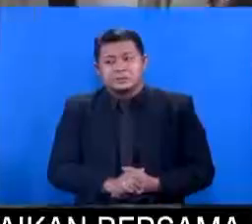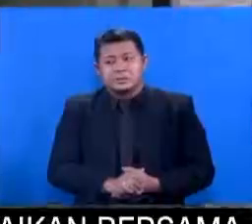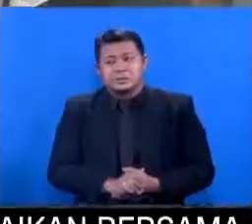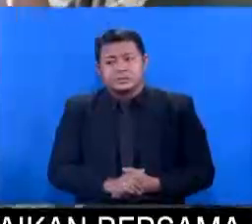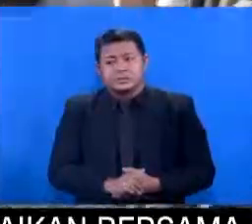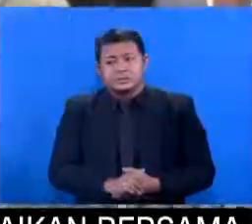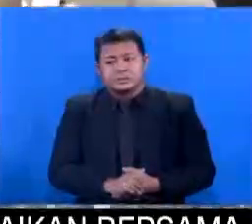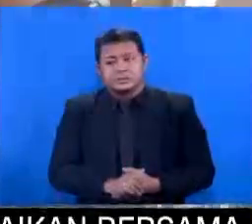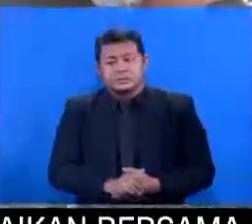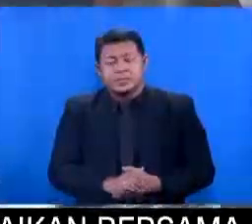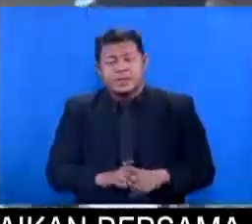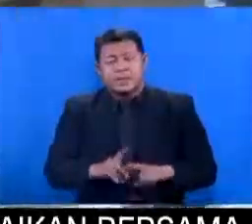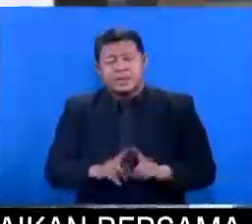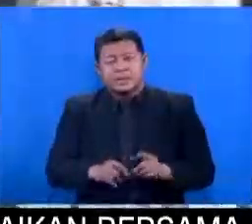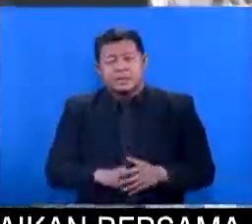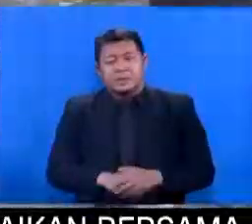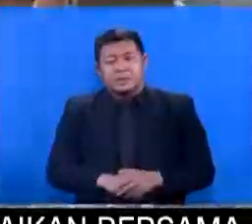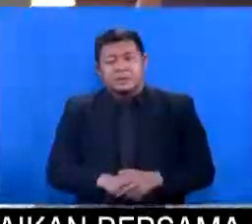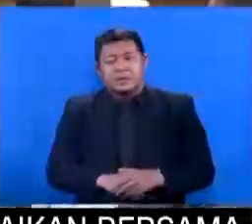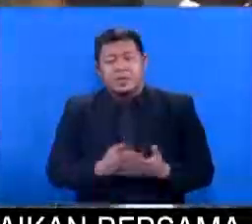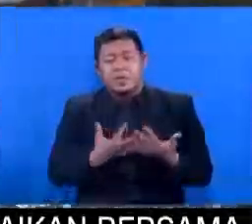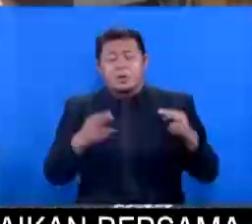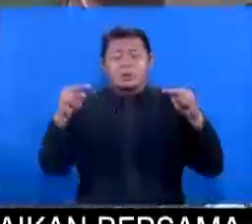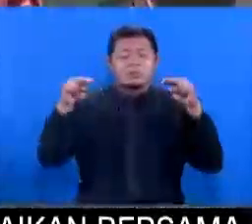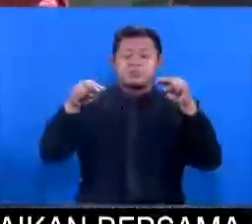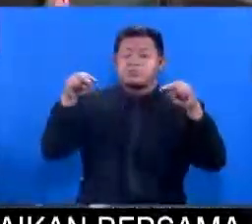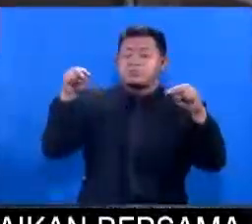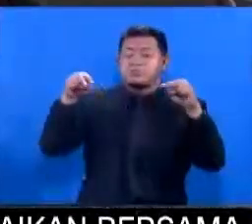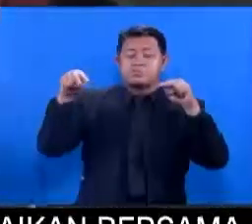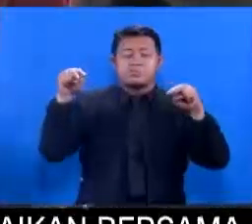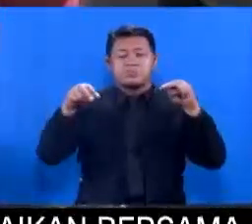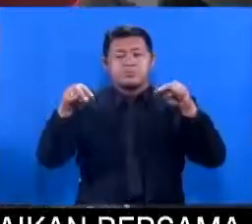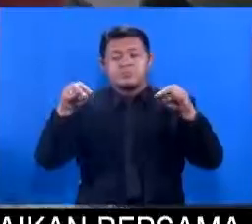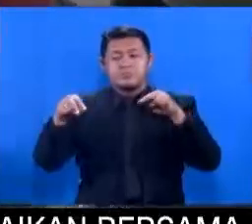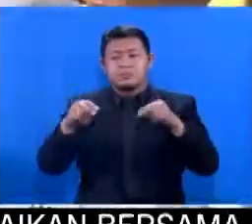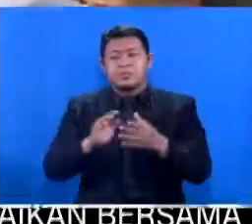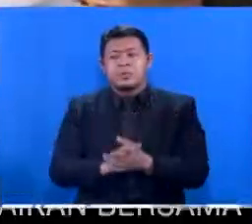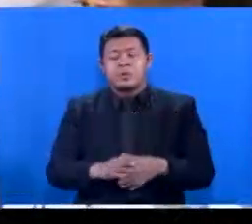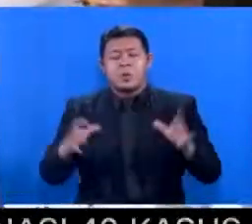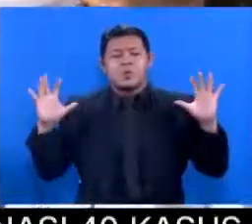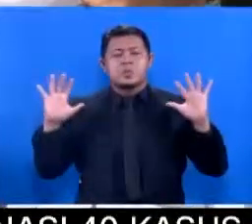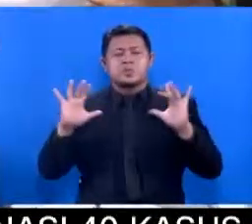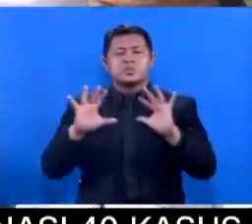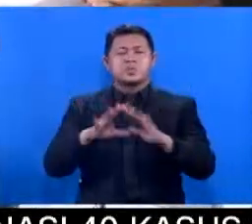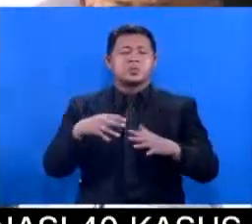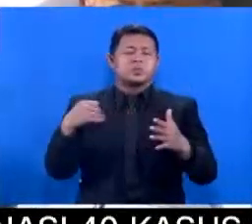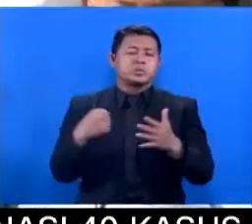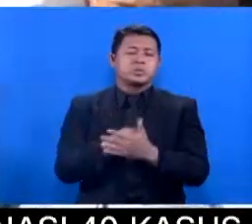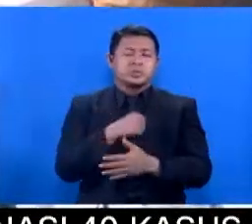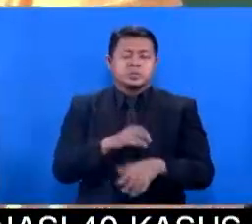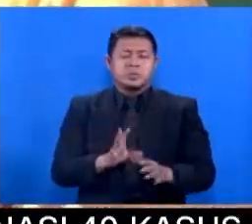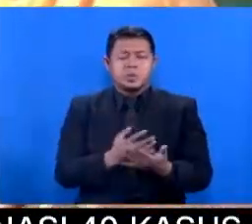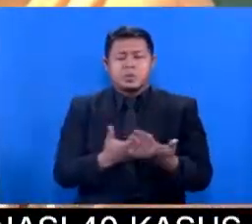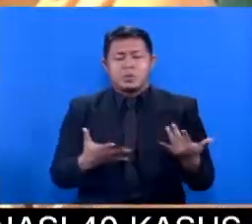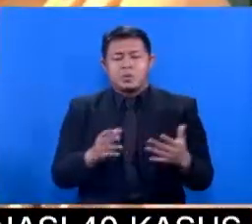warga. Namun sayangnya, tingginya animo warga yang ingin menyaksikan proses penyembelihan menimbulkan kerumunan. Banyak